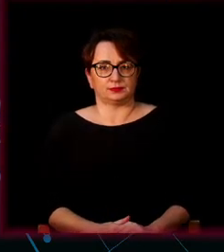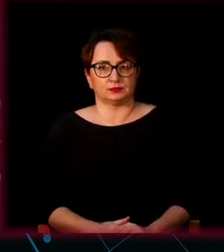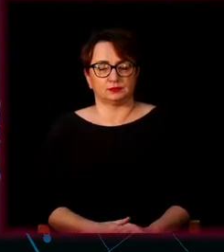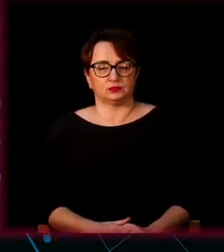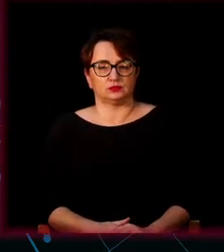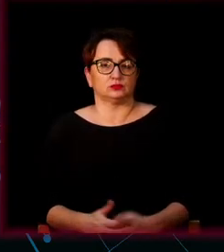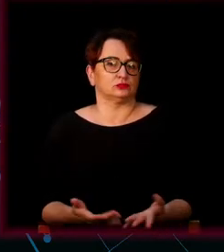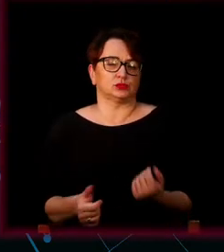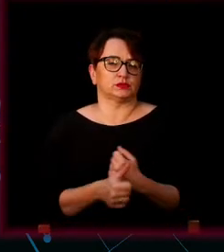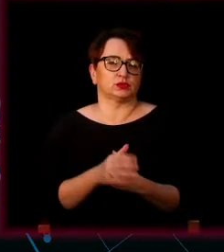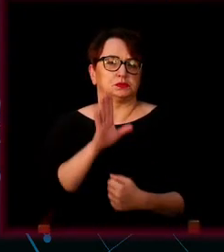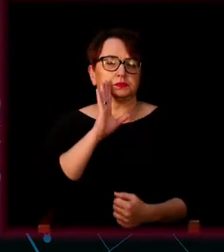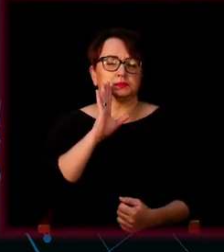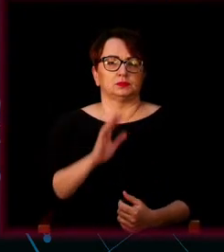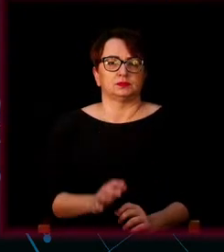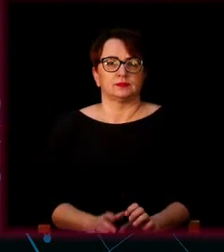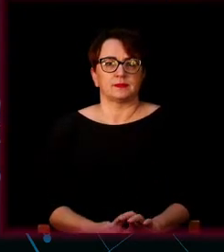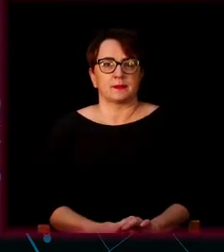za tak pewne